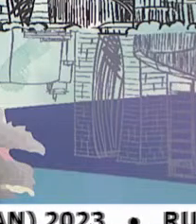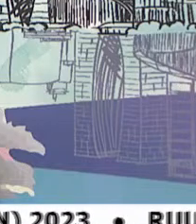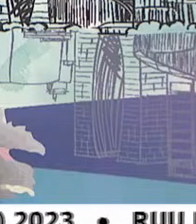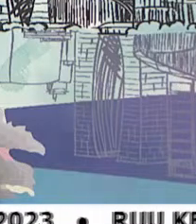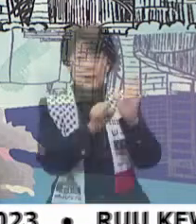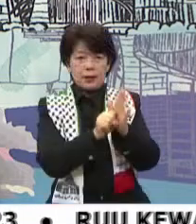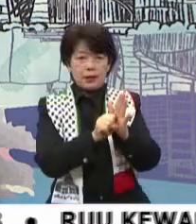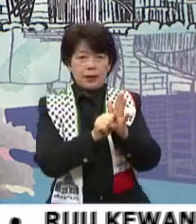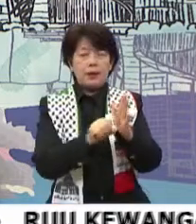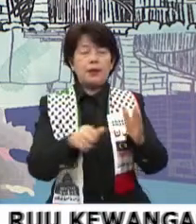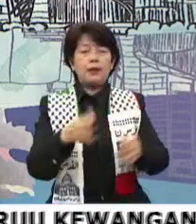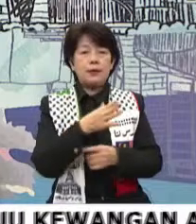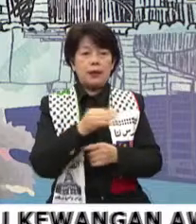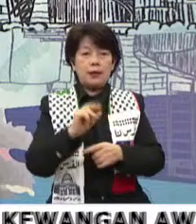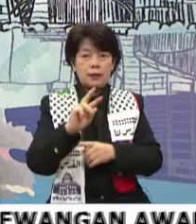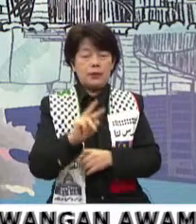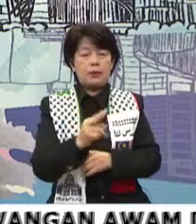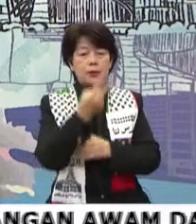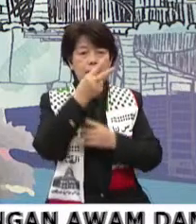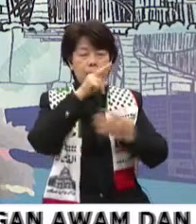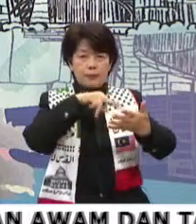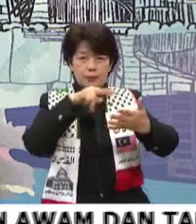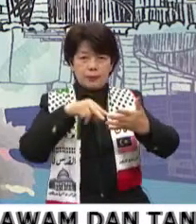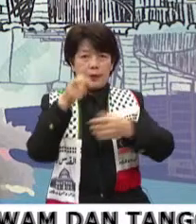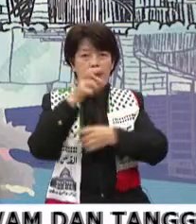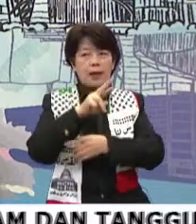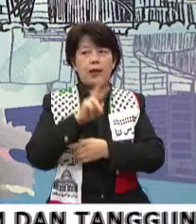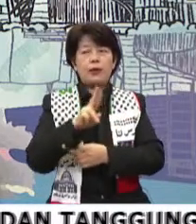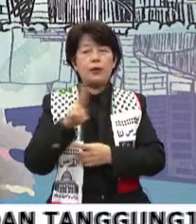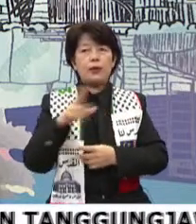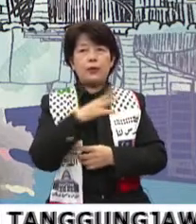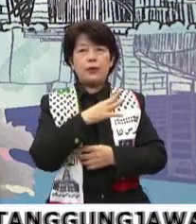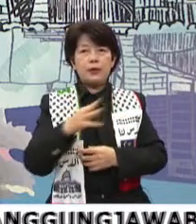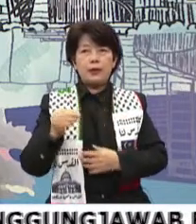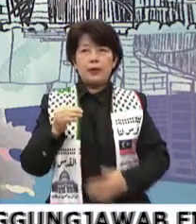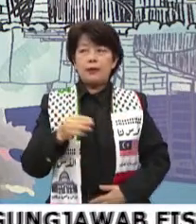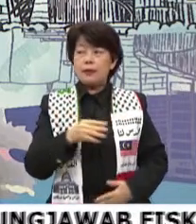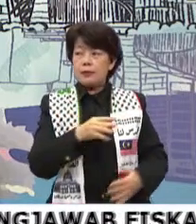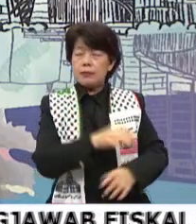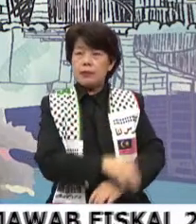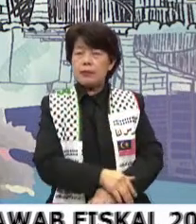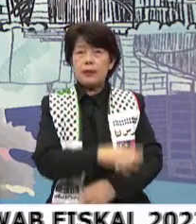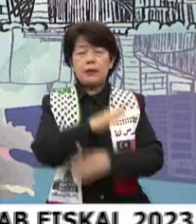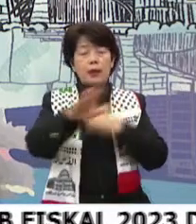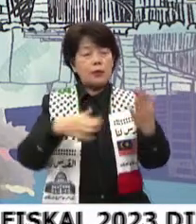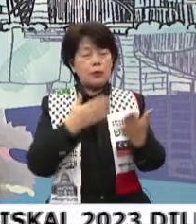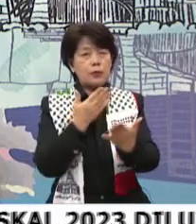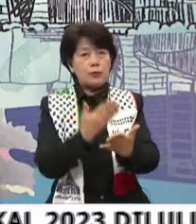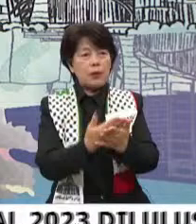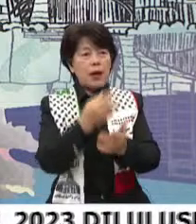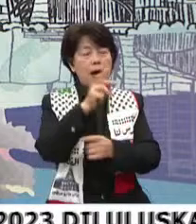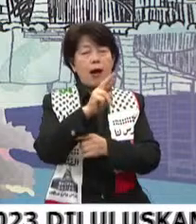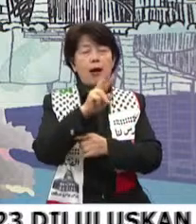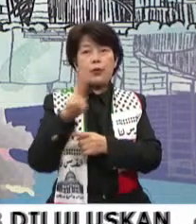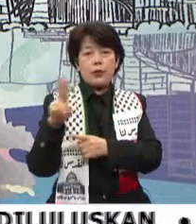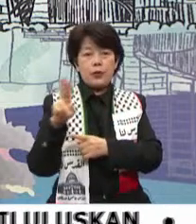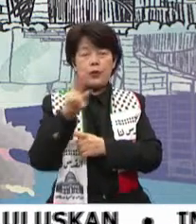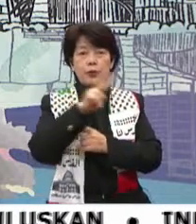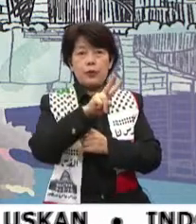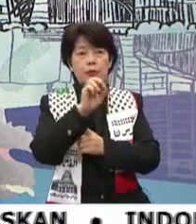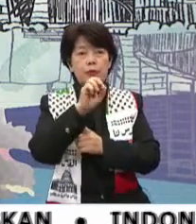kesatuan sekerja bacaan kali kedua diikuti RUU suruhanjaya perkhidmatan Air Negara pindaan 2023 RUU perbekalan